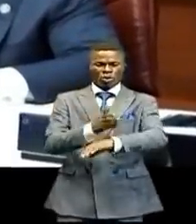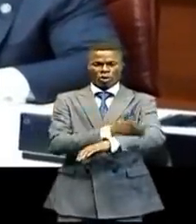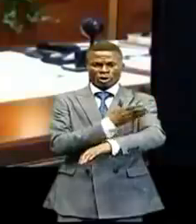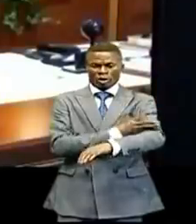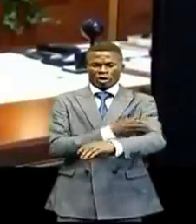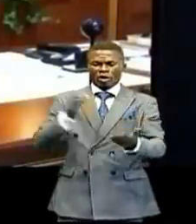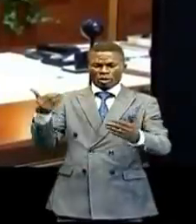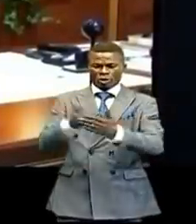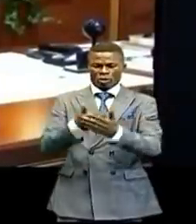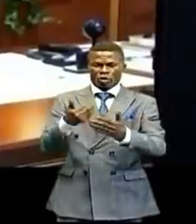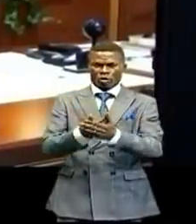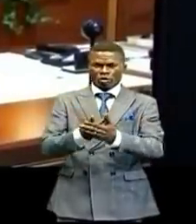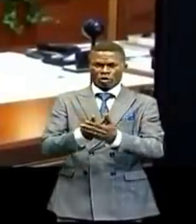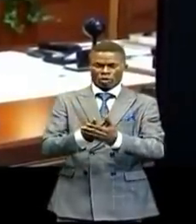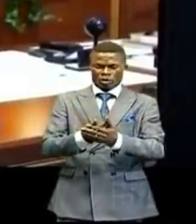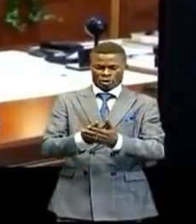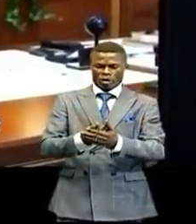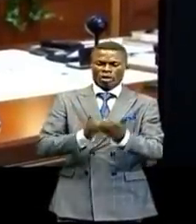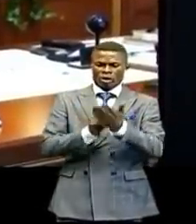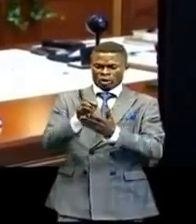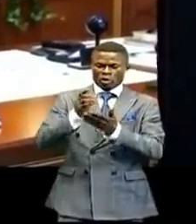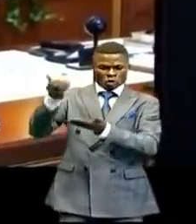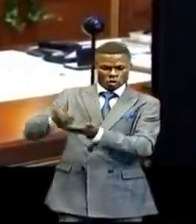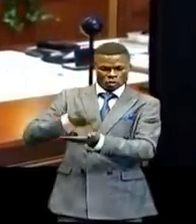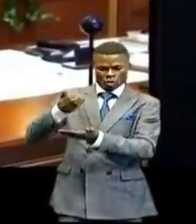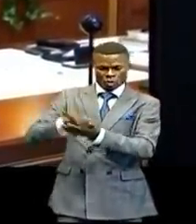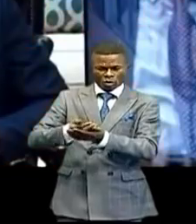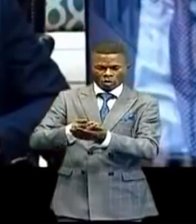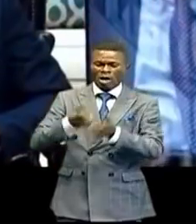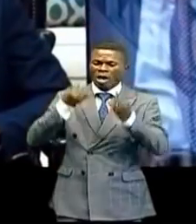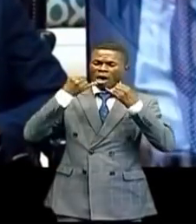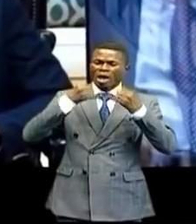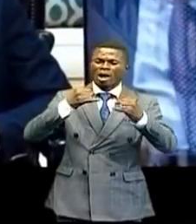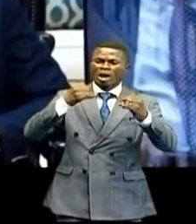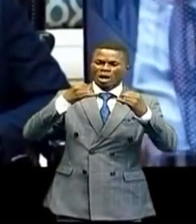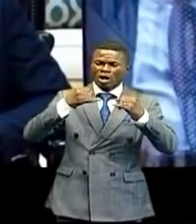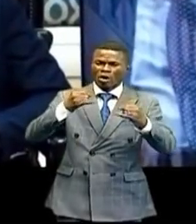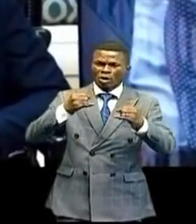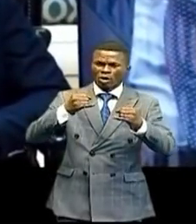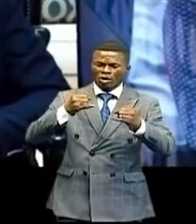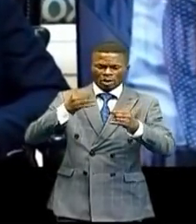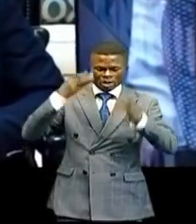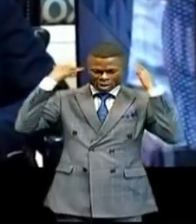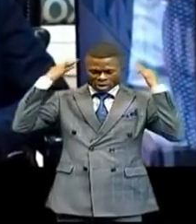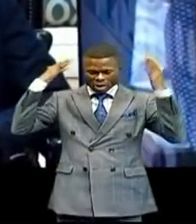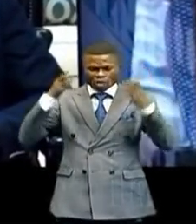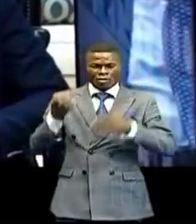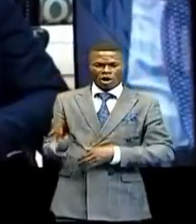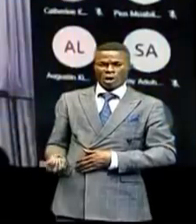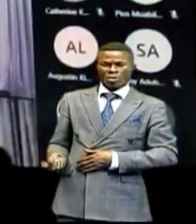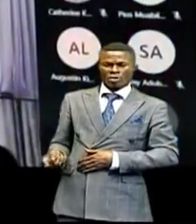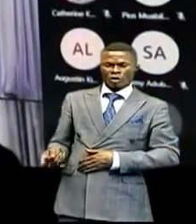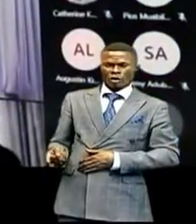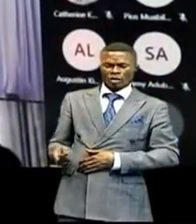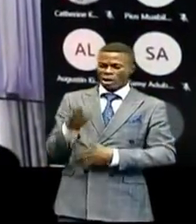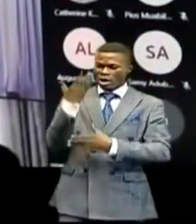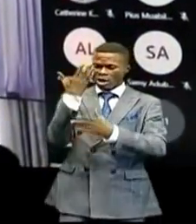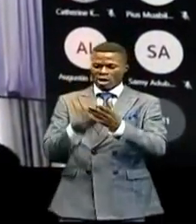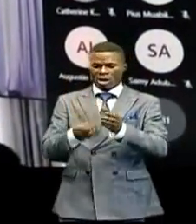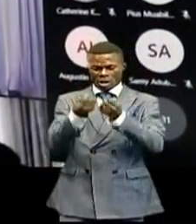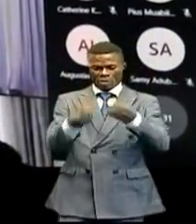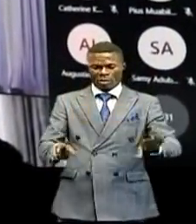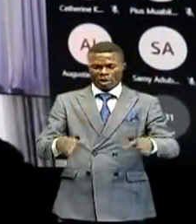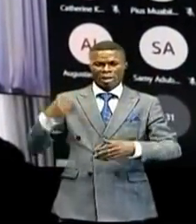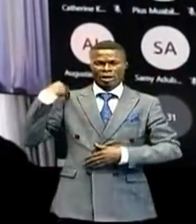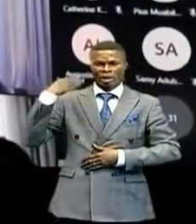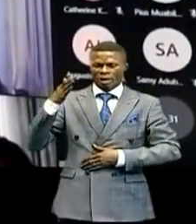de renouvellement de certains droits d'exploitation dont les informations sur les soupçons de corruption et les manques à gagner pour l'État